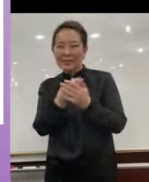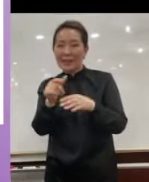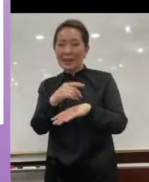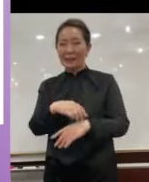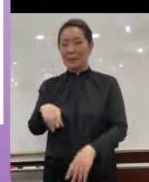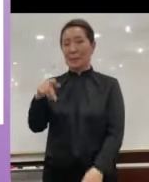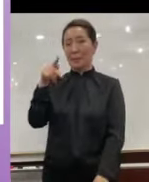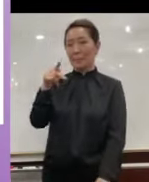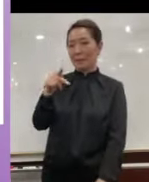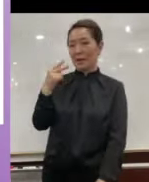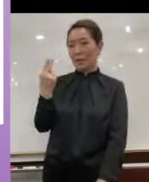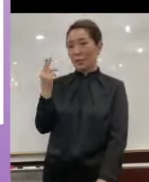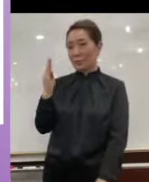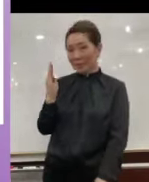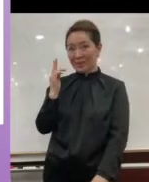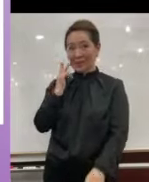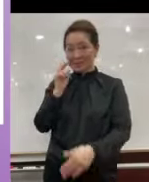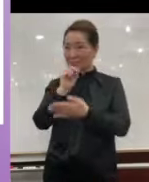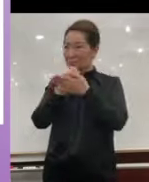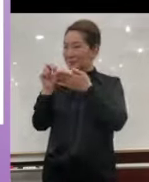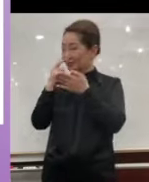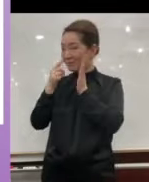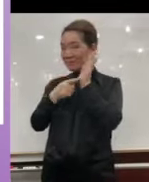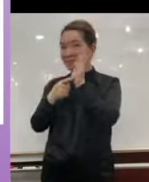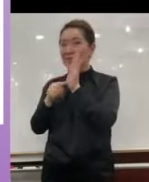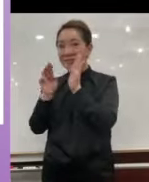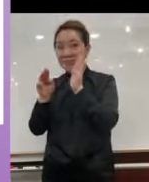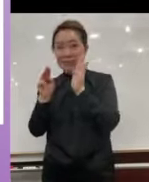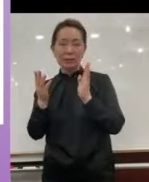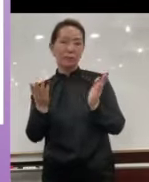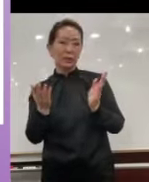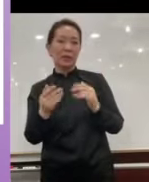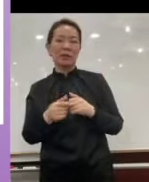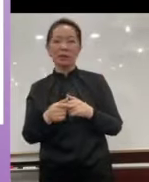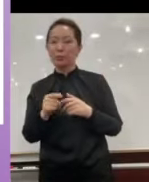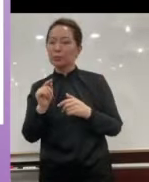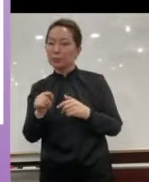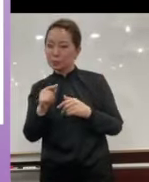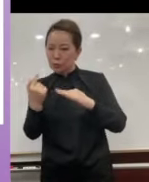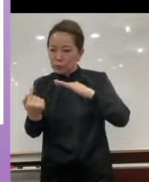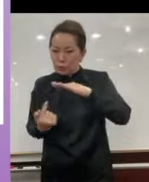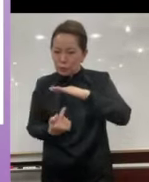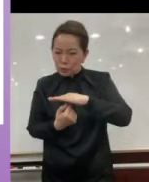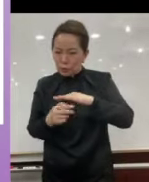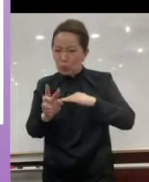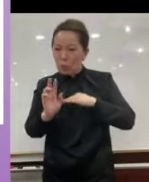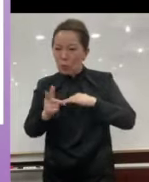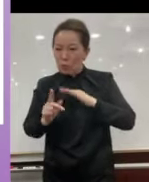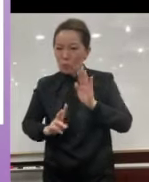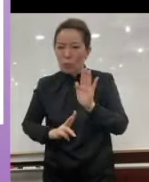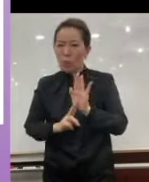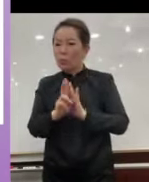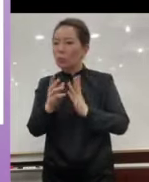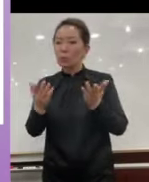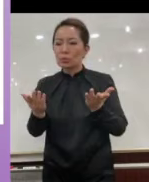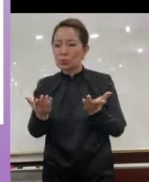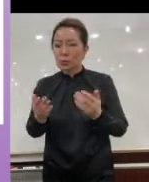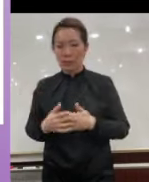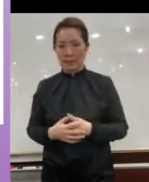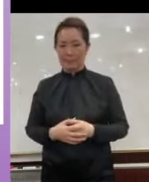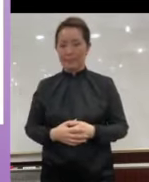газрыг PAP гэж нэрлэдэг шүү дээ, те. Гэхдээ энэ бол яг үндсэн үгийнх нь одоо үүсэл гарал нь юу